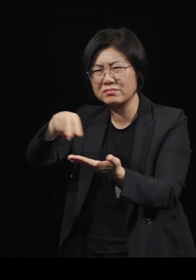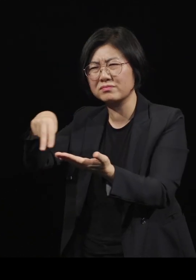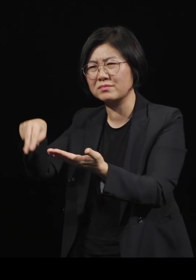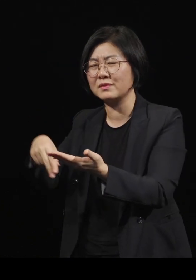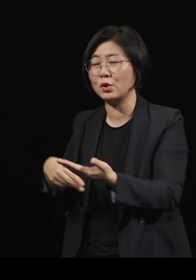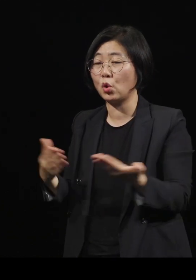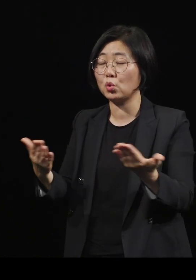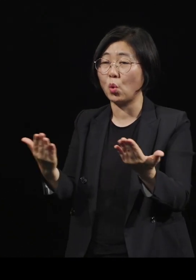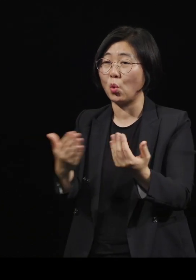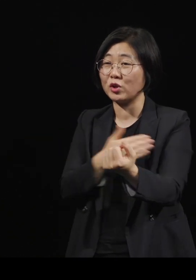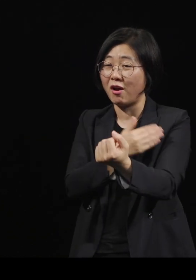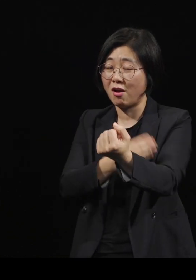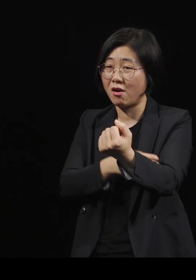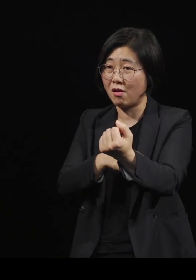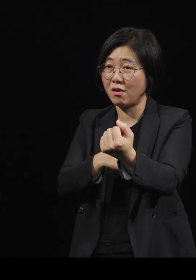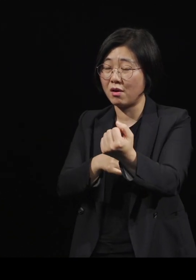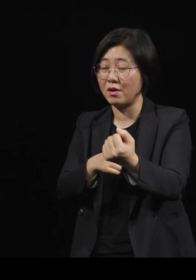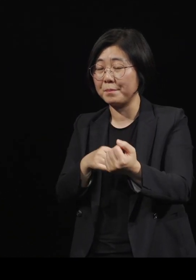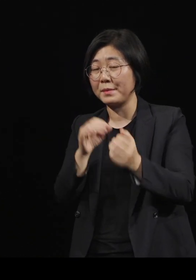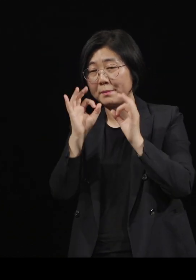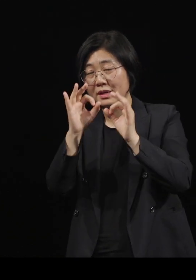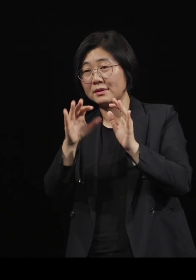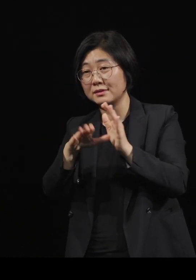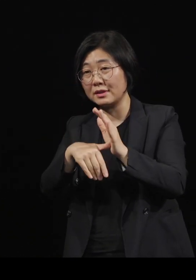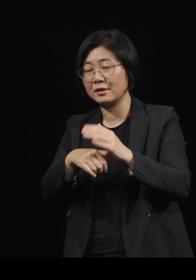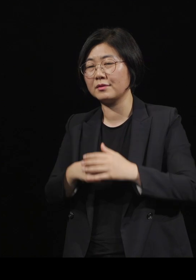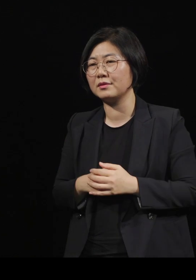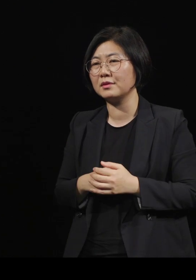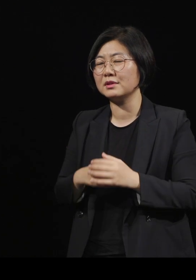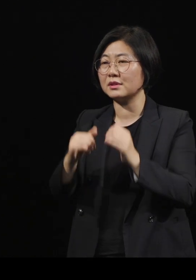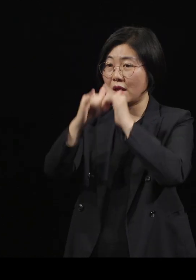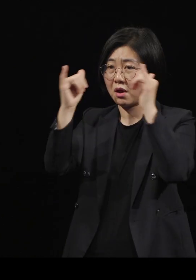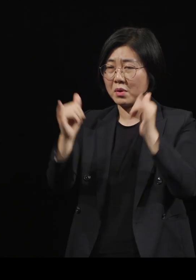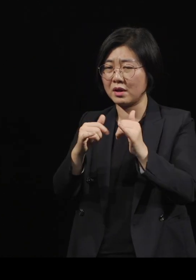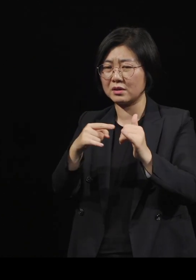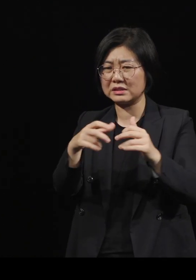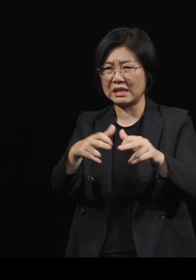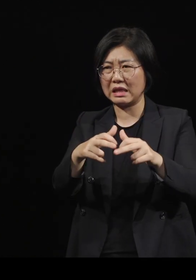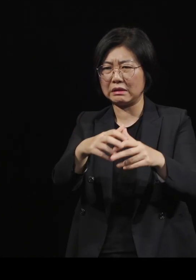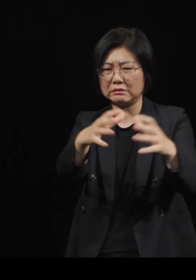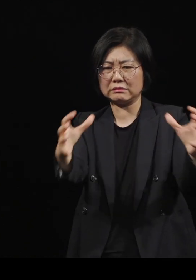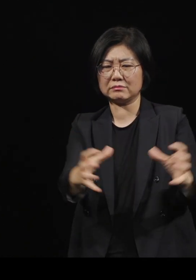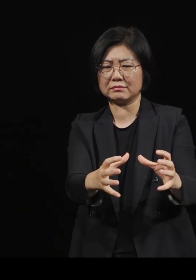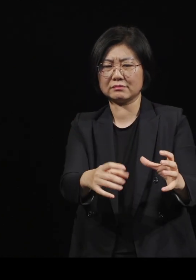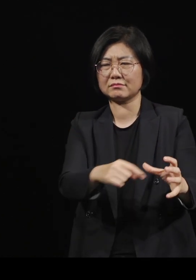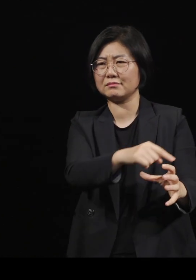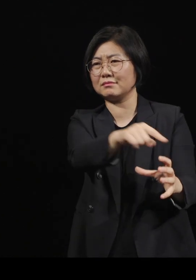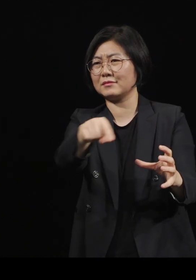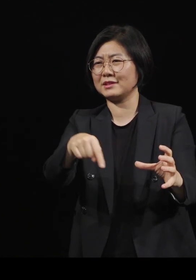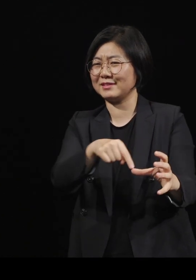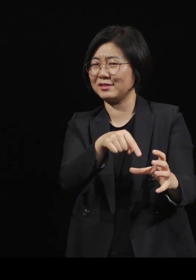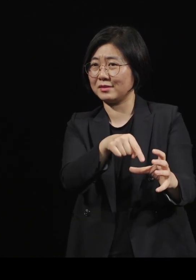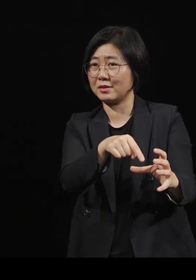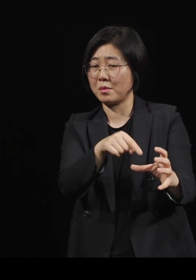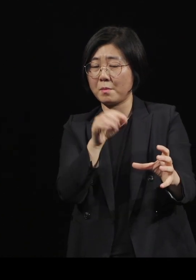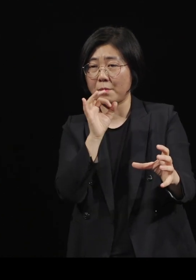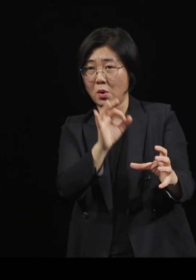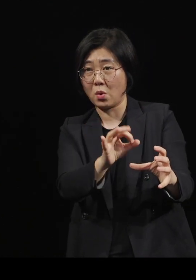노동력이라는 차원에서 볼 때 전통사회에서는 장애인을 한 공동체의 구성원으로